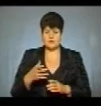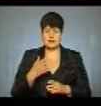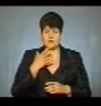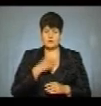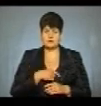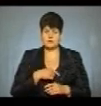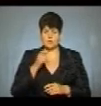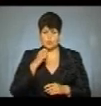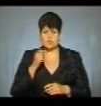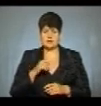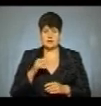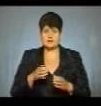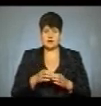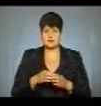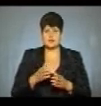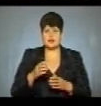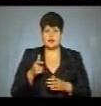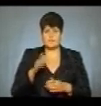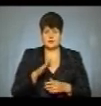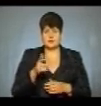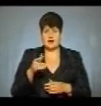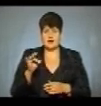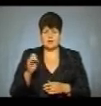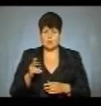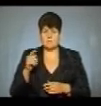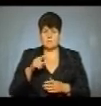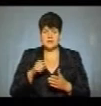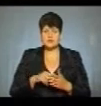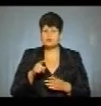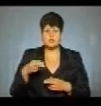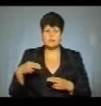від партії «Слуга народу» Володимир Гавко питання, чому президент не приїхав на